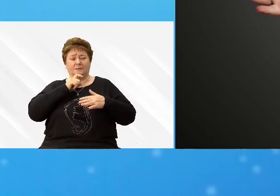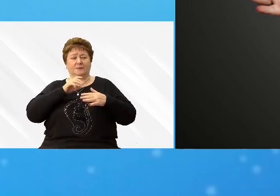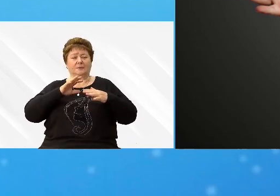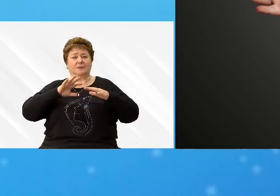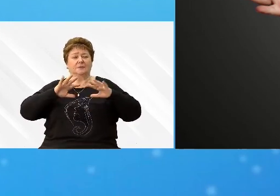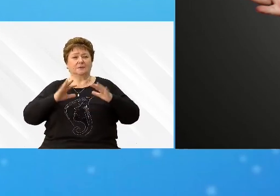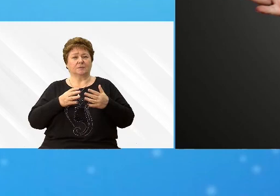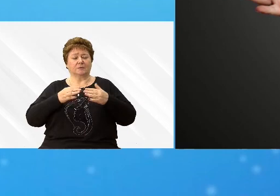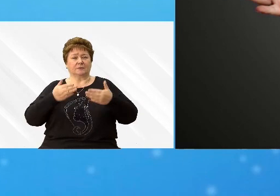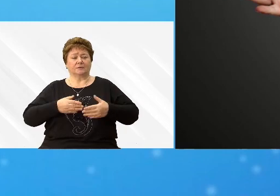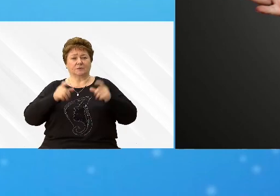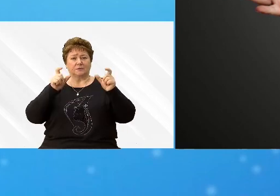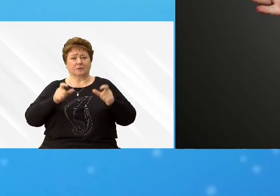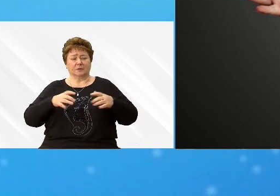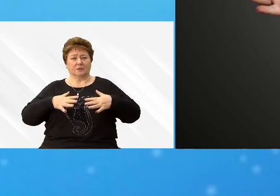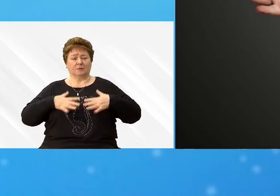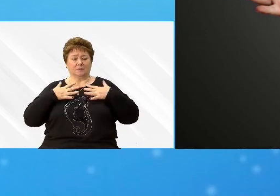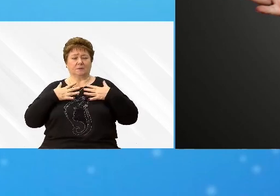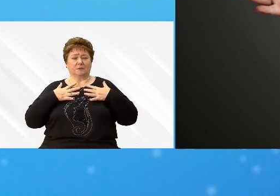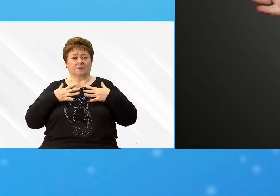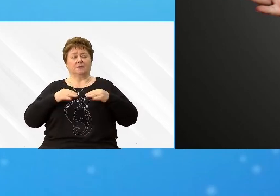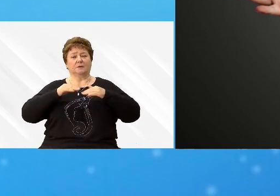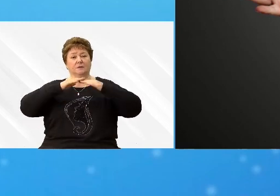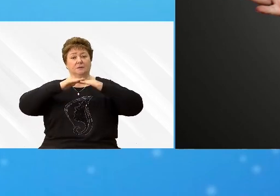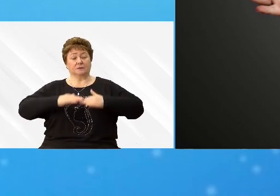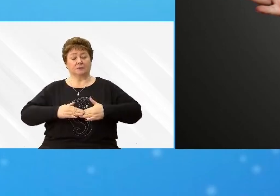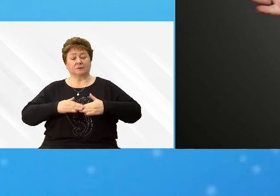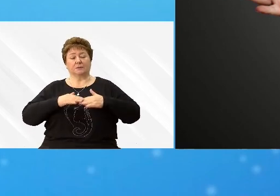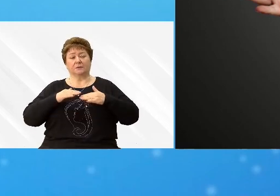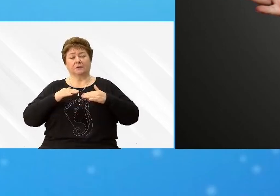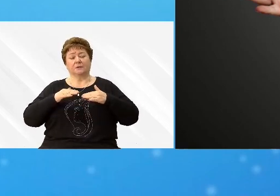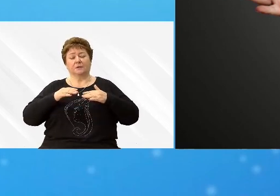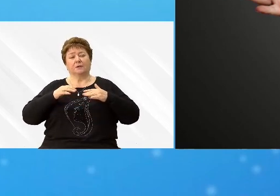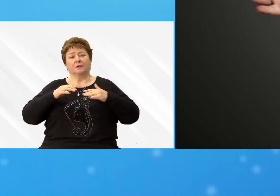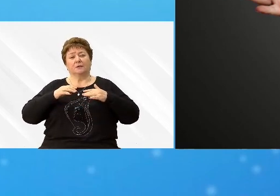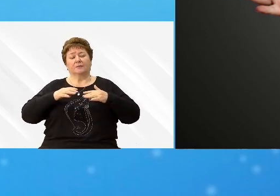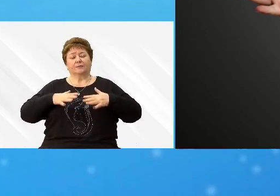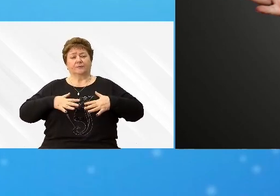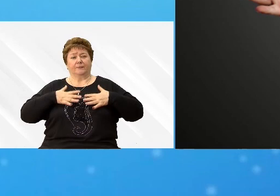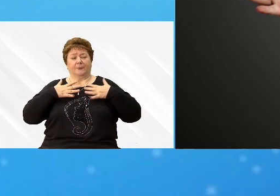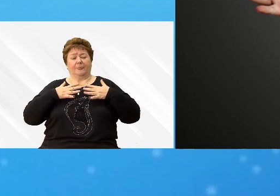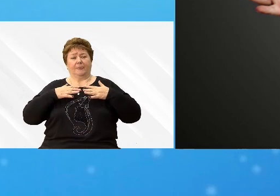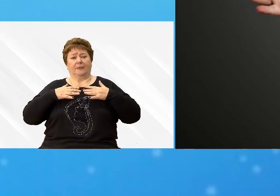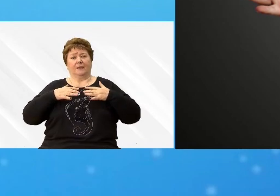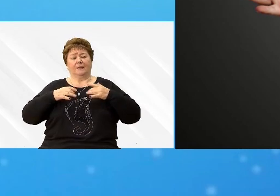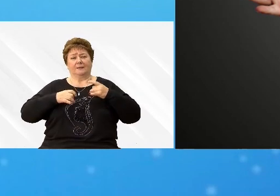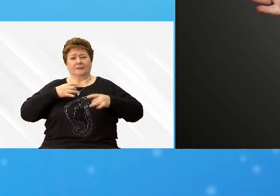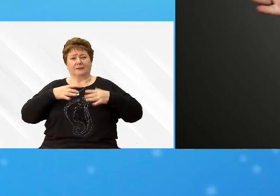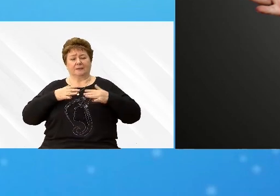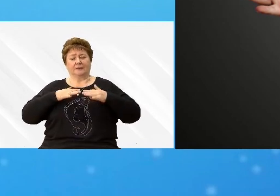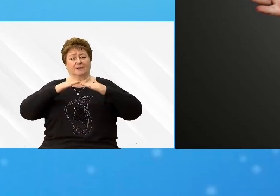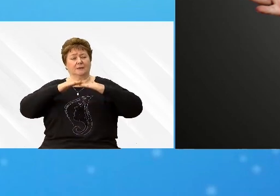человека эмоциональный стресс эмоциональный стресс наиболее распространила